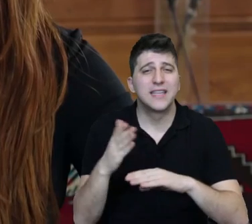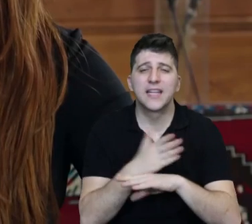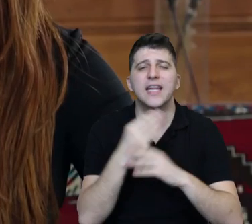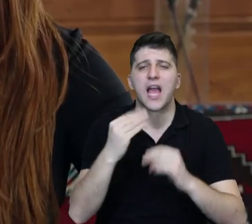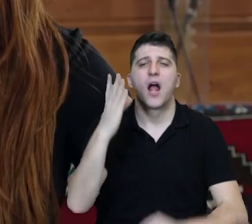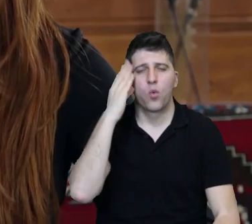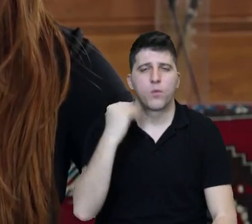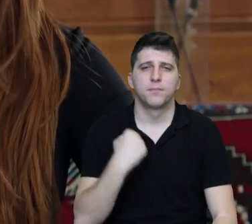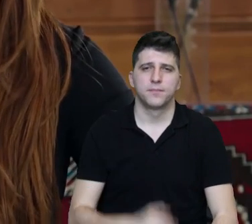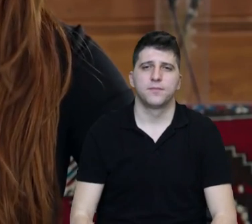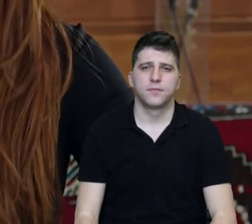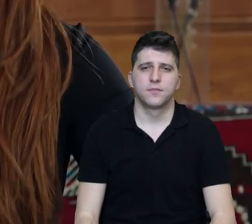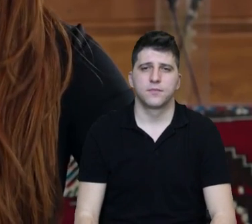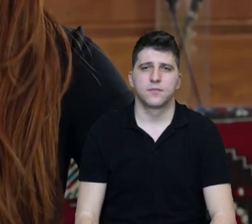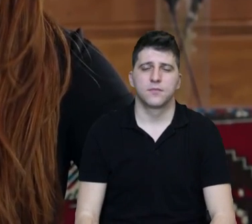gayet iyi anlıyorum.